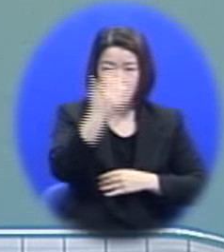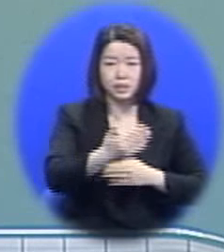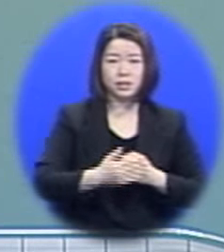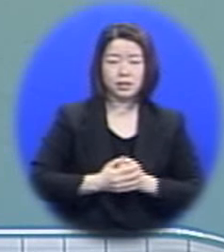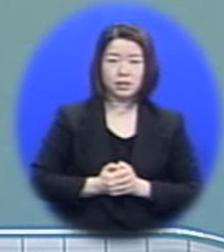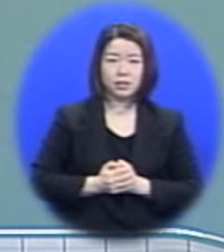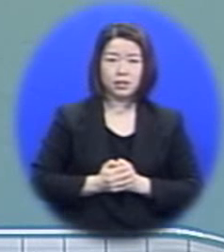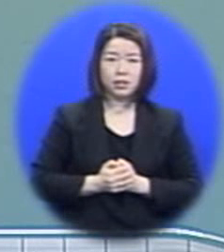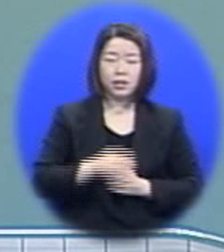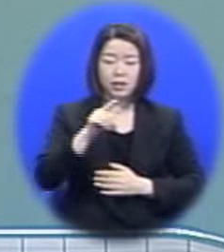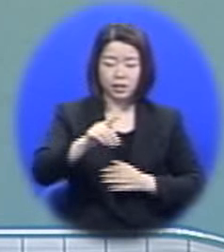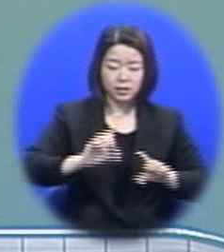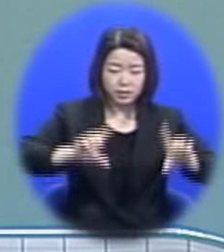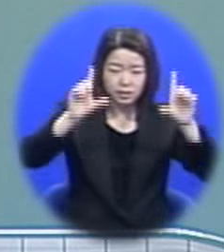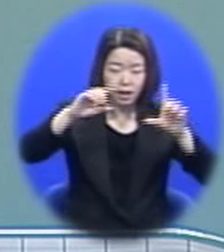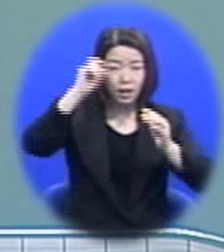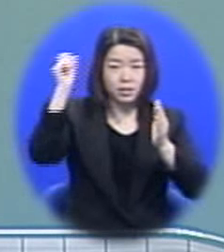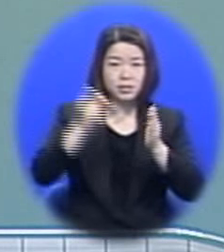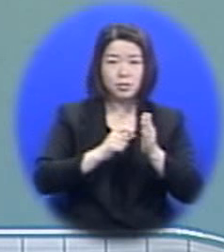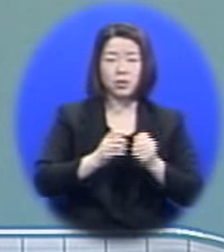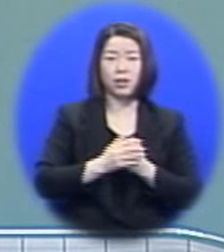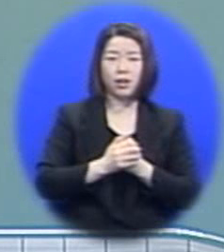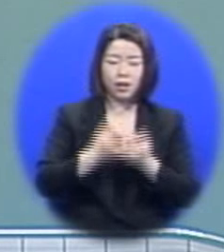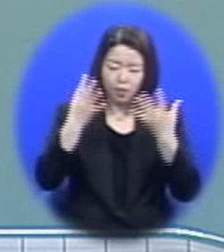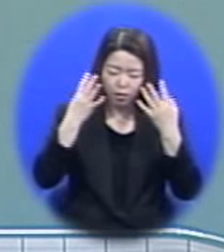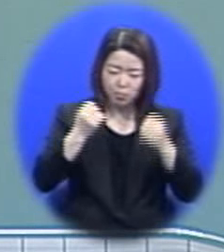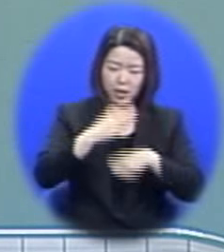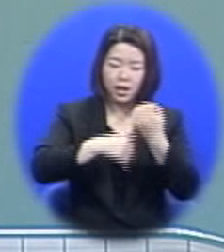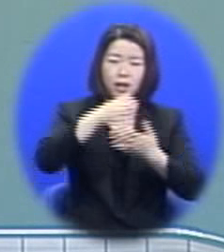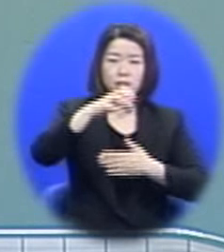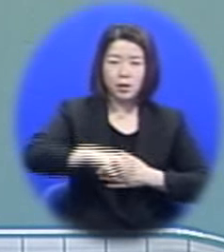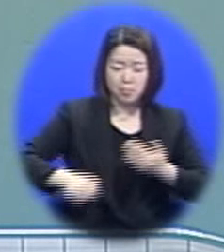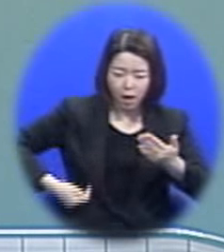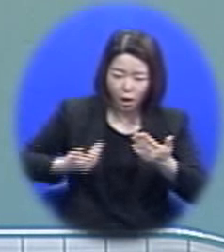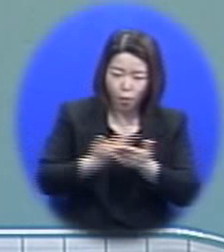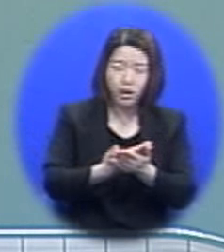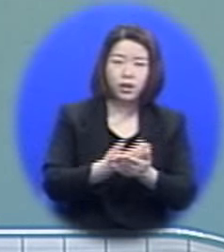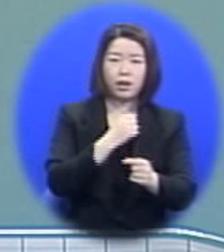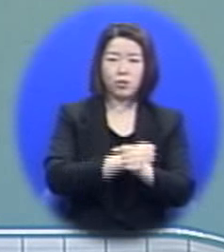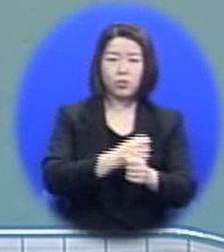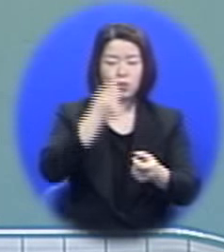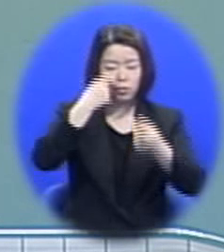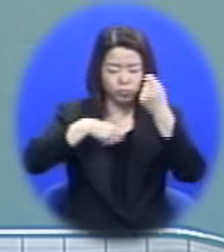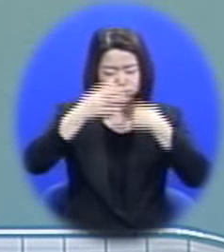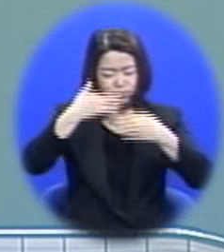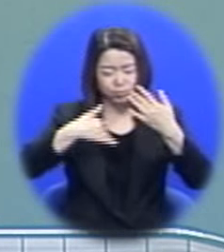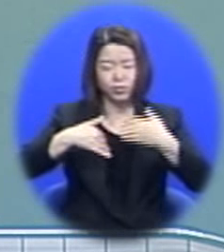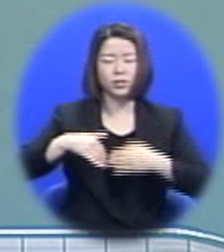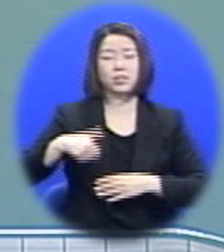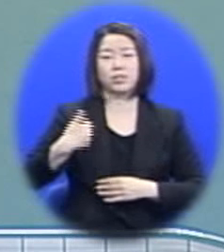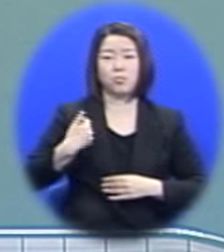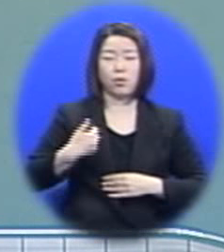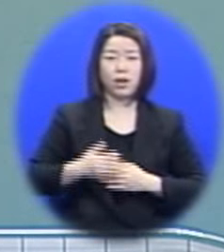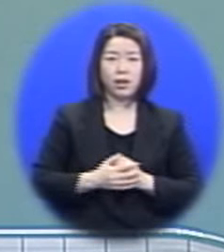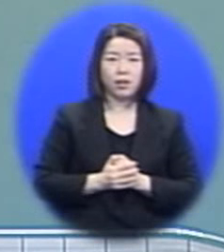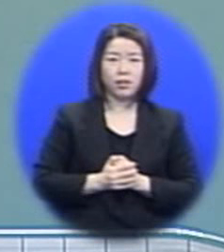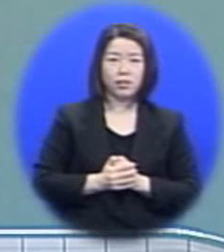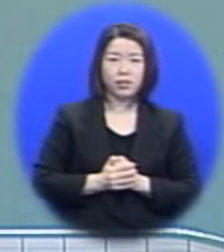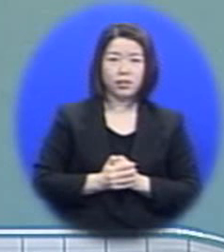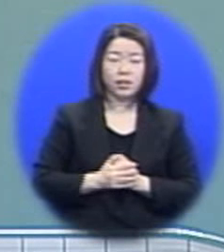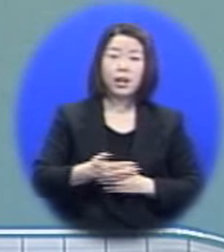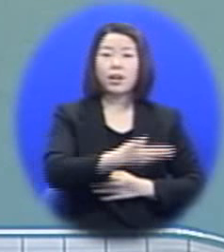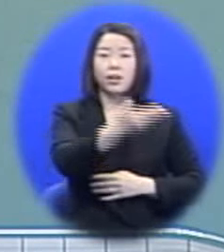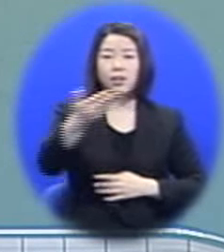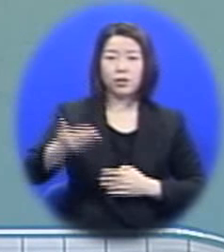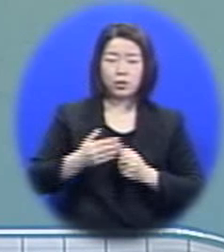마음으로. 그날 새벽에 얼마나 하나님 앞에 회개하고 울었는지 모른대요.